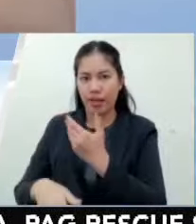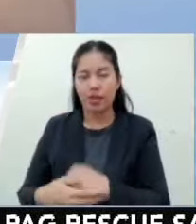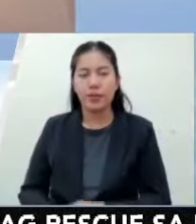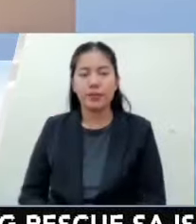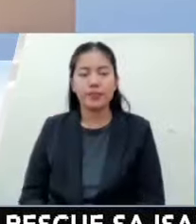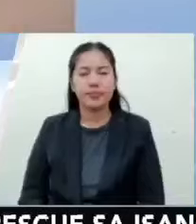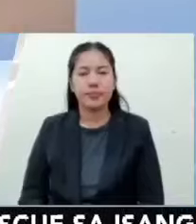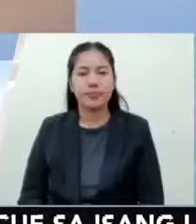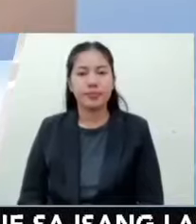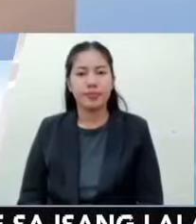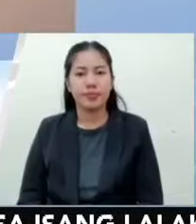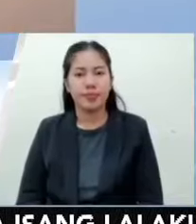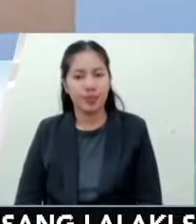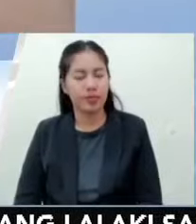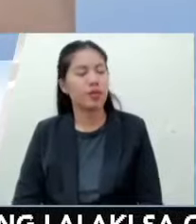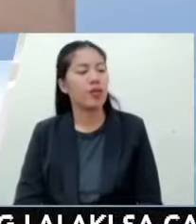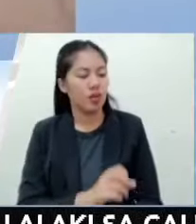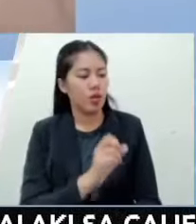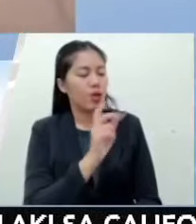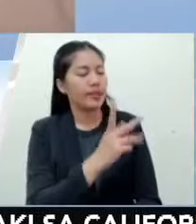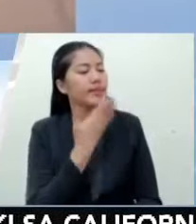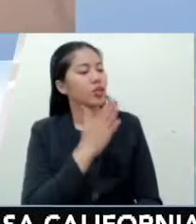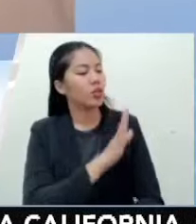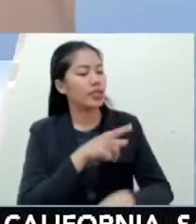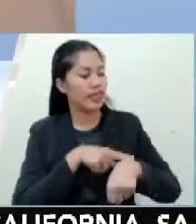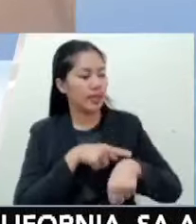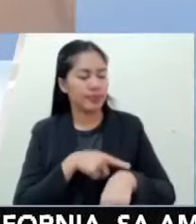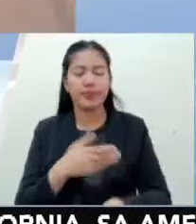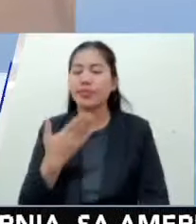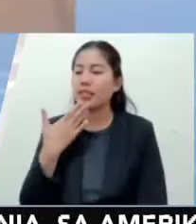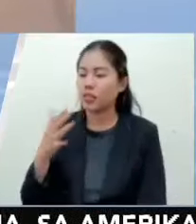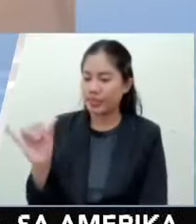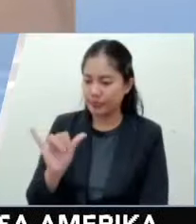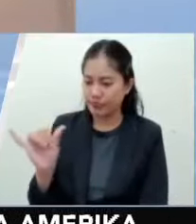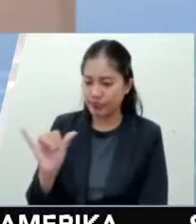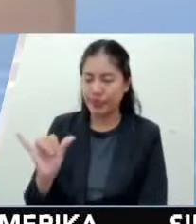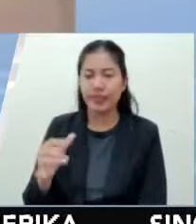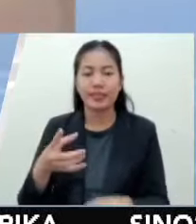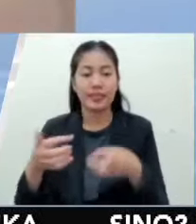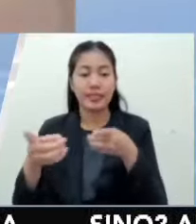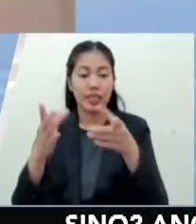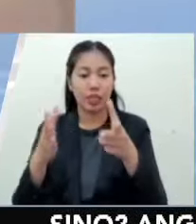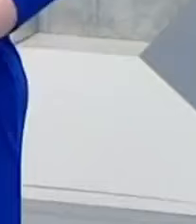niyo po sa Balitang Hali. Maraming salamat din po. Si FIVOC Director Teresito Bacolcol.